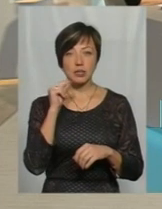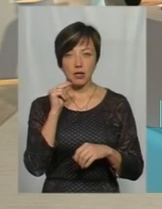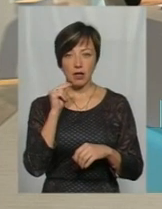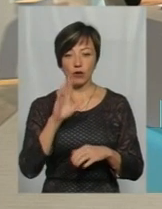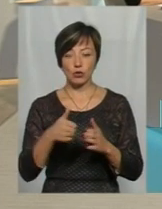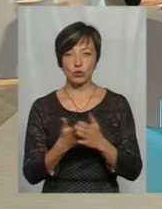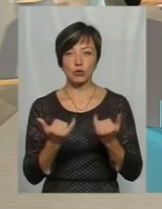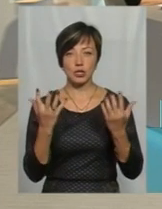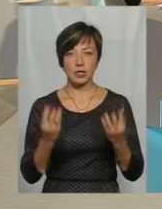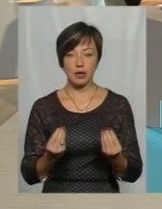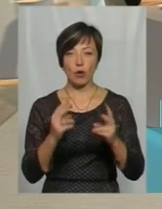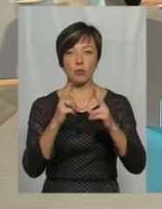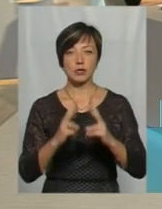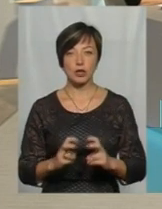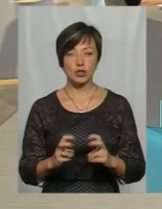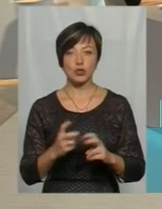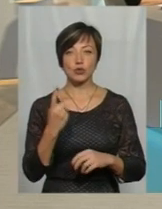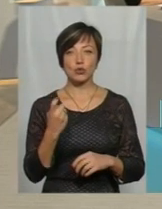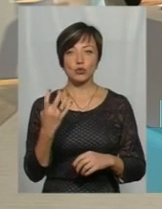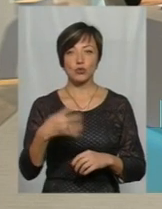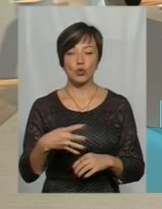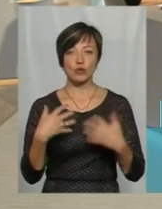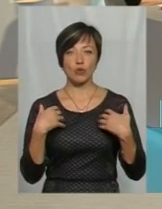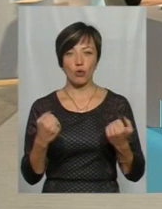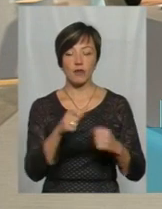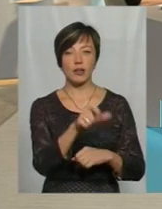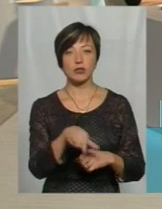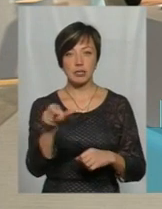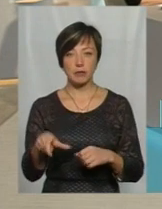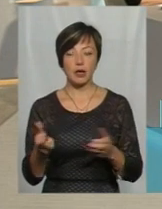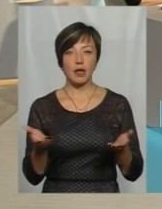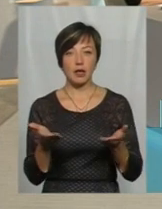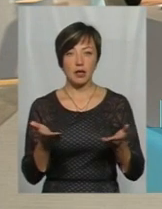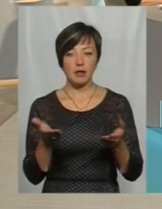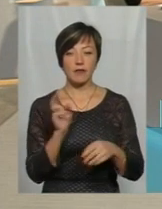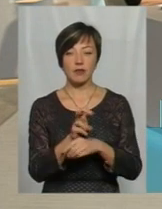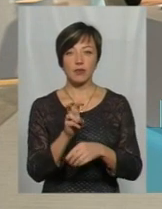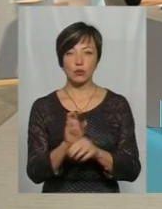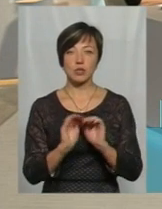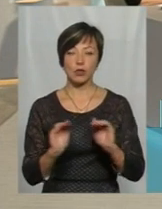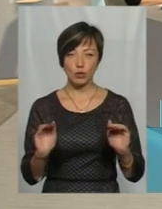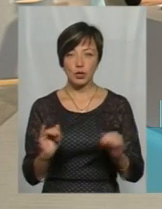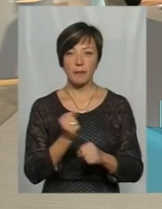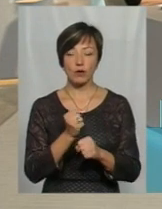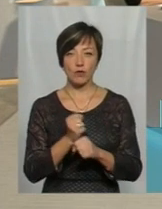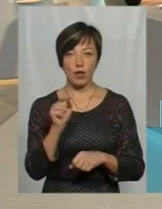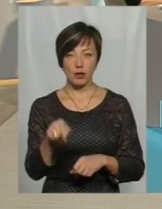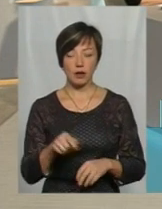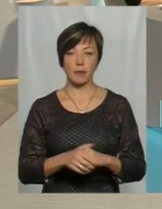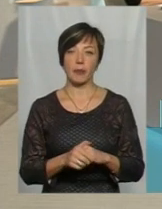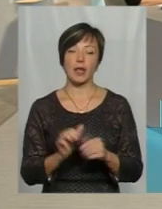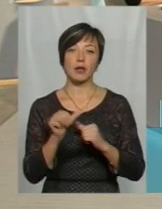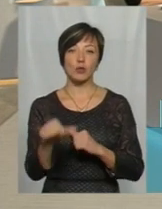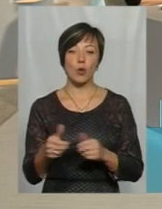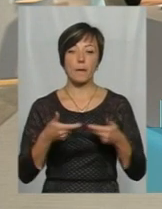по сьогоднішній день, ми обстежили 140 здорових осіб, які відвідували садочок і працювали там. Крім